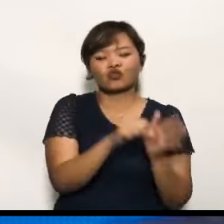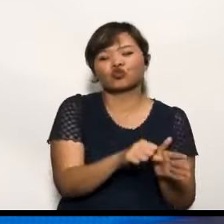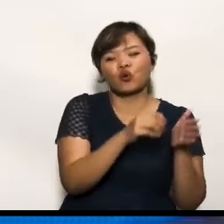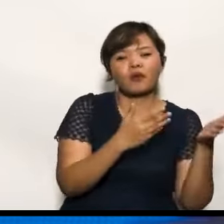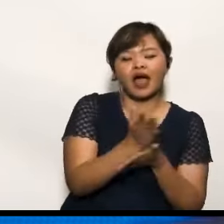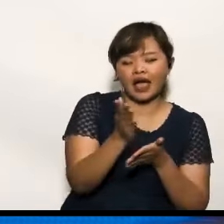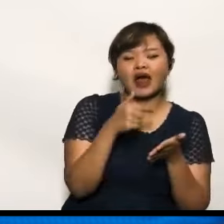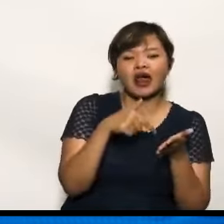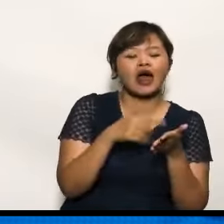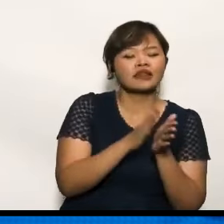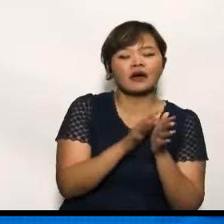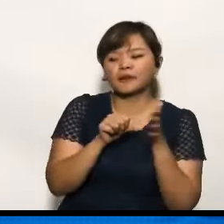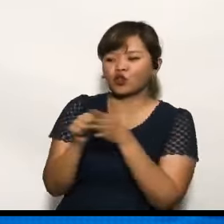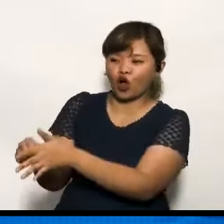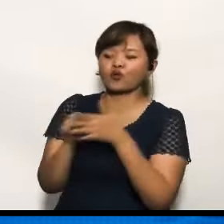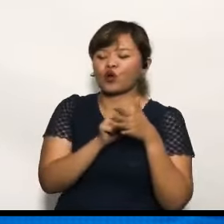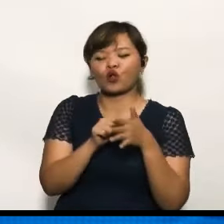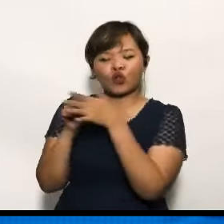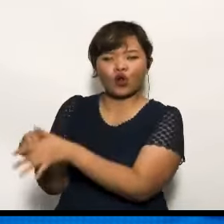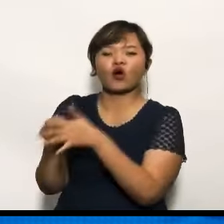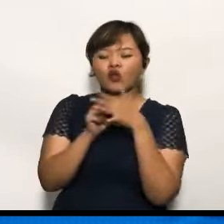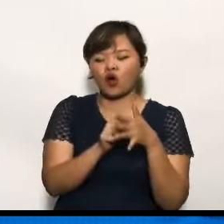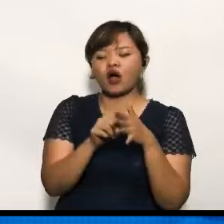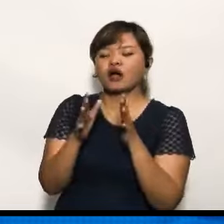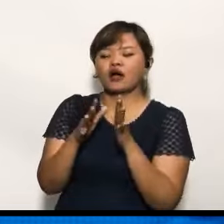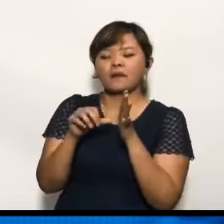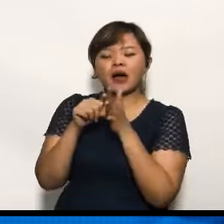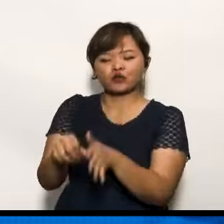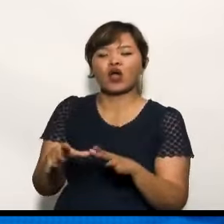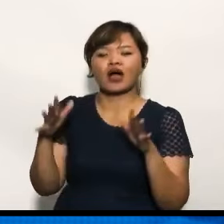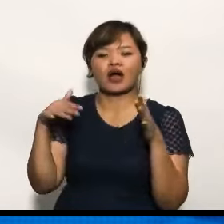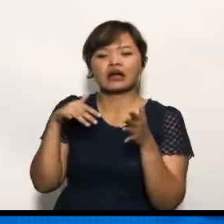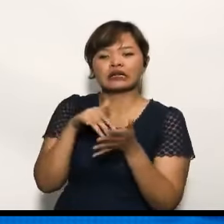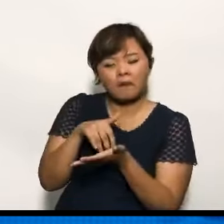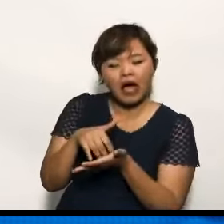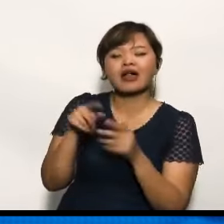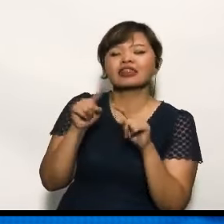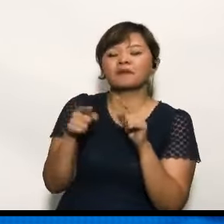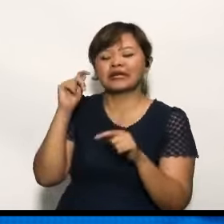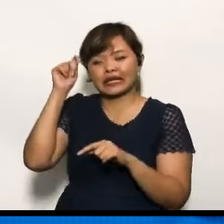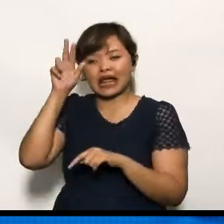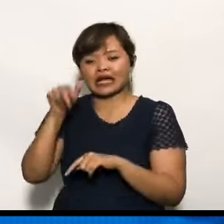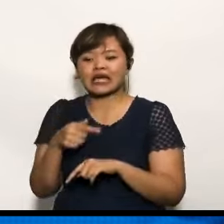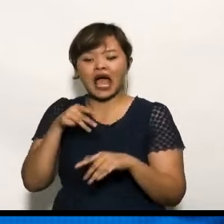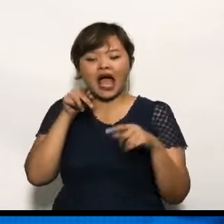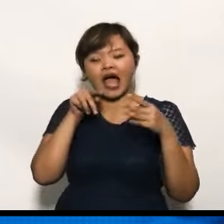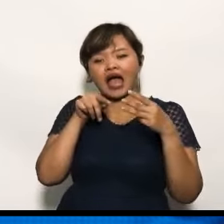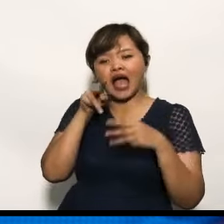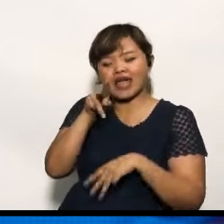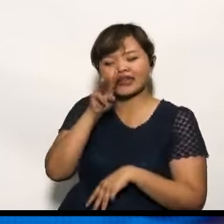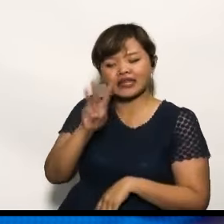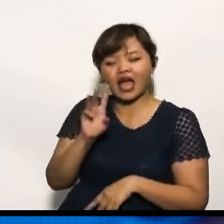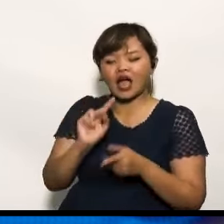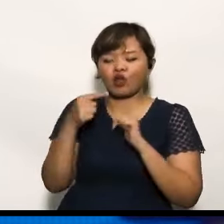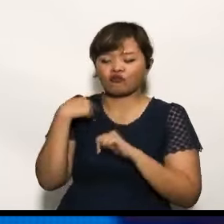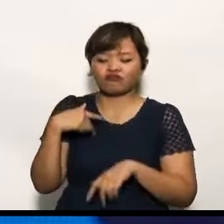abis itu yang rohani disuruh bertolong-tolong beban yang melanggar, yang lemah. Tapi diingetin di ayat 3, kalau yang rohani ini ngerasa diri